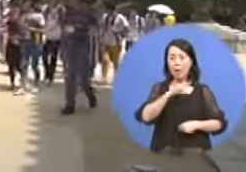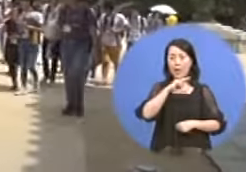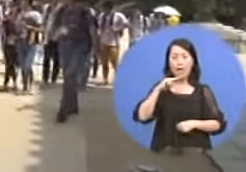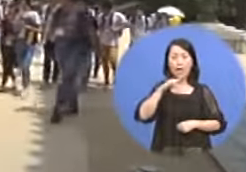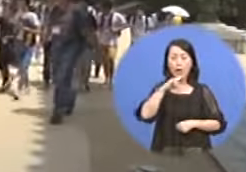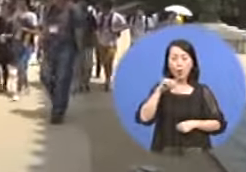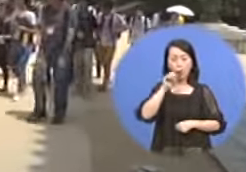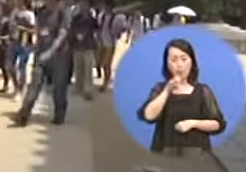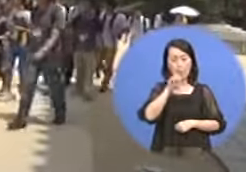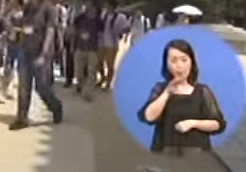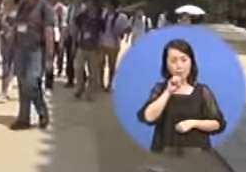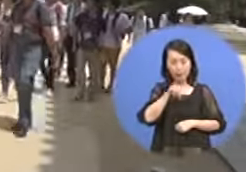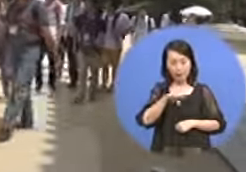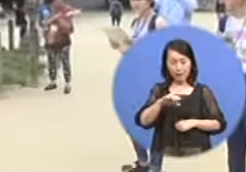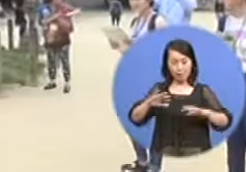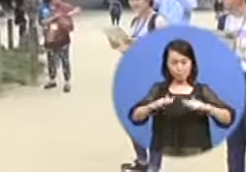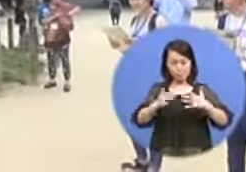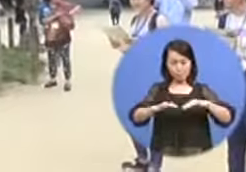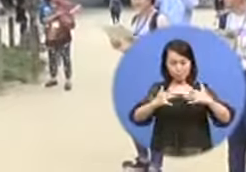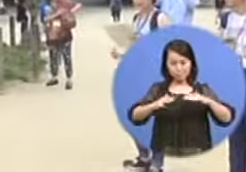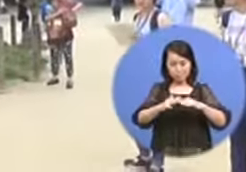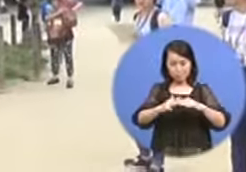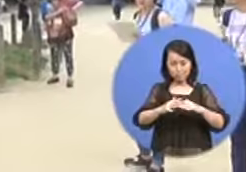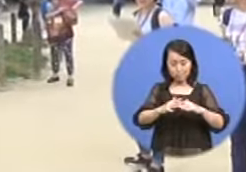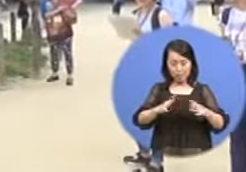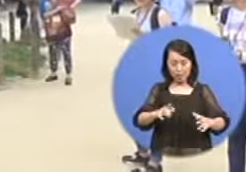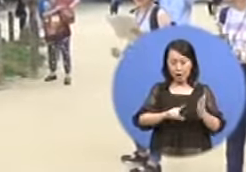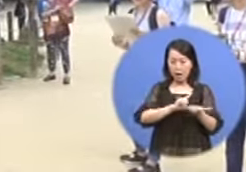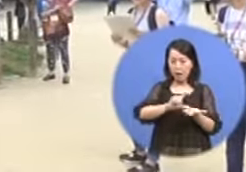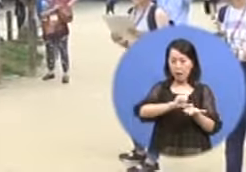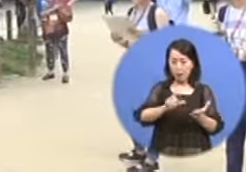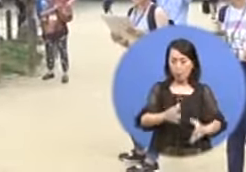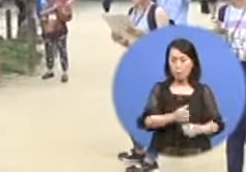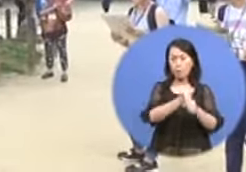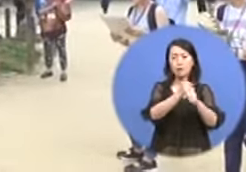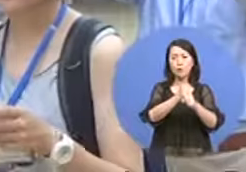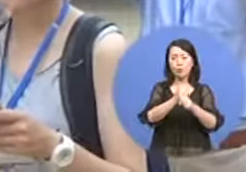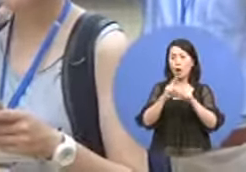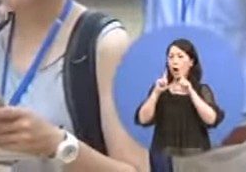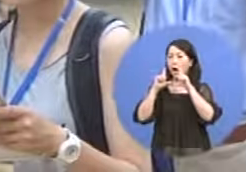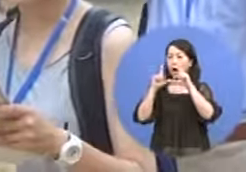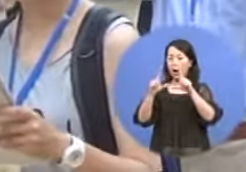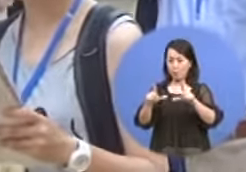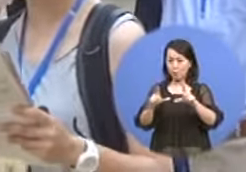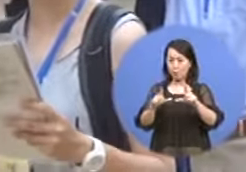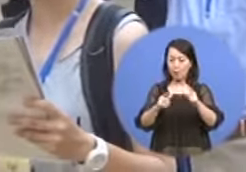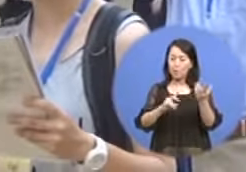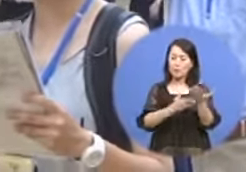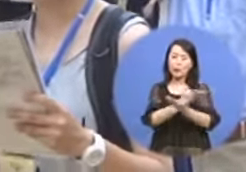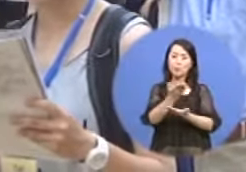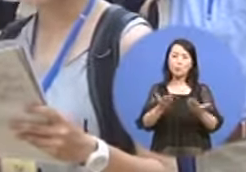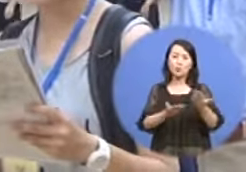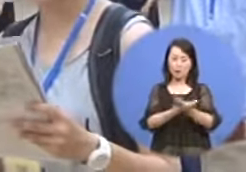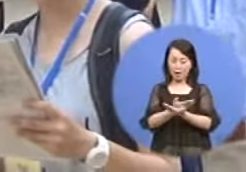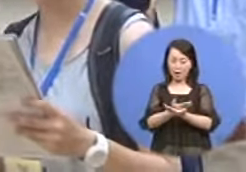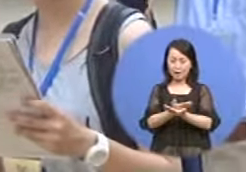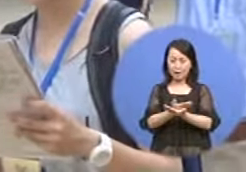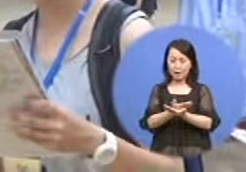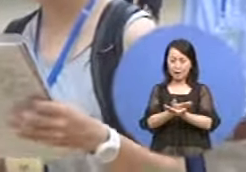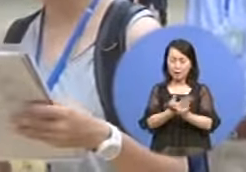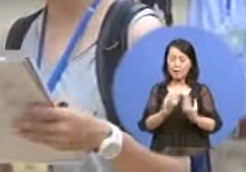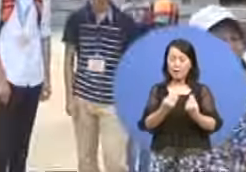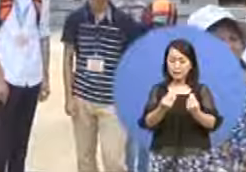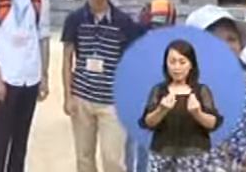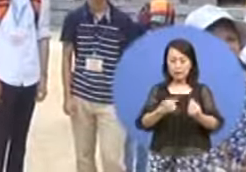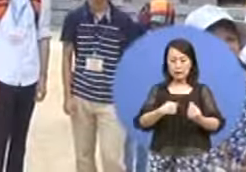したりね全部やるんですよ。 すごいですね。 すごい。で社交したりね、でその中で自分はこういうこと